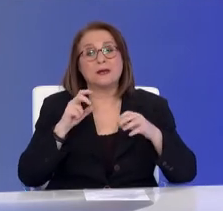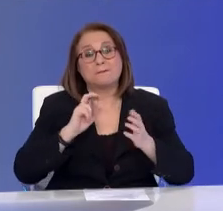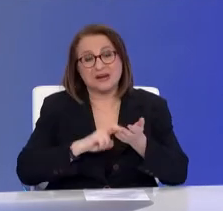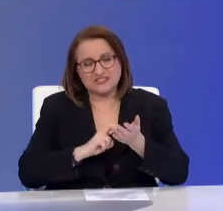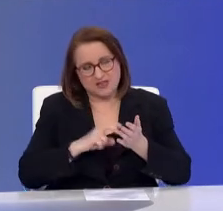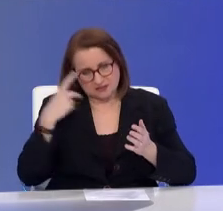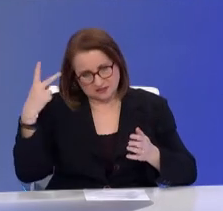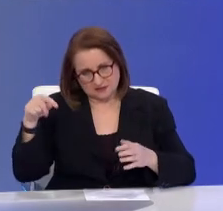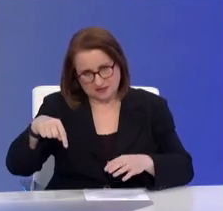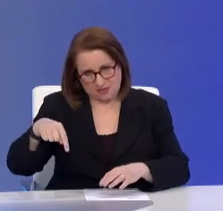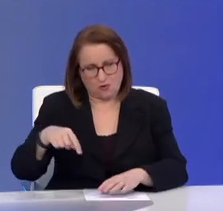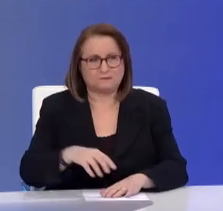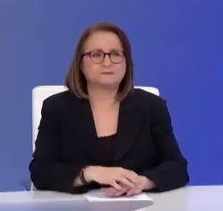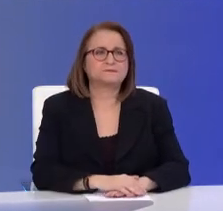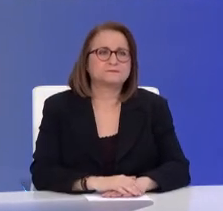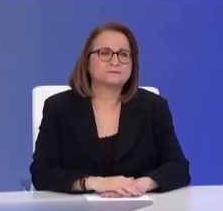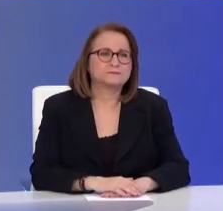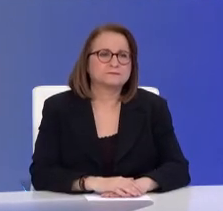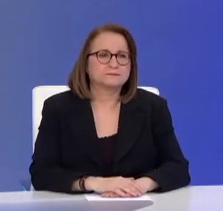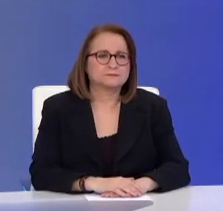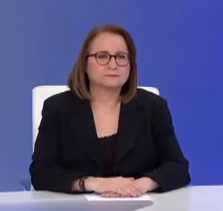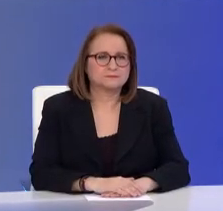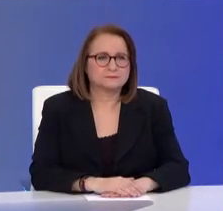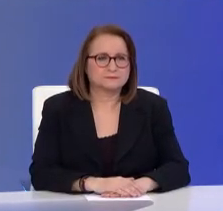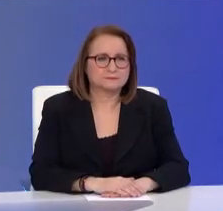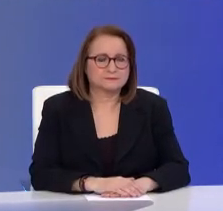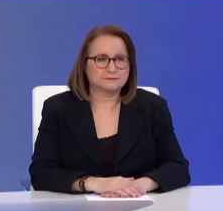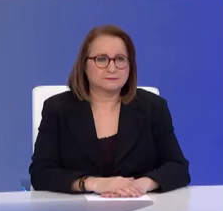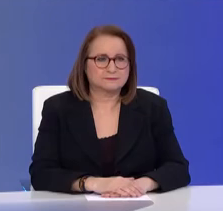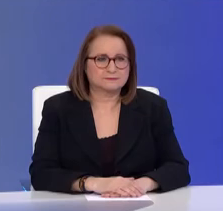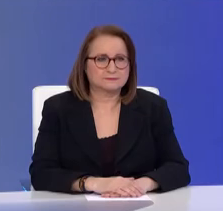της Γαλλικής Δημοκρατίας, κύριο Νικολά Κρουαζιέρ.